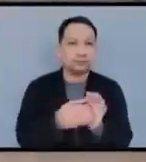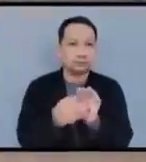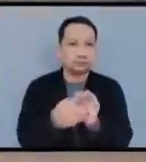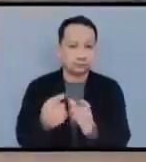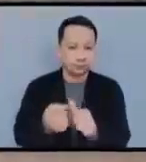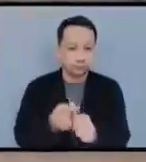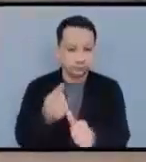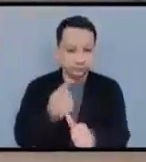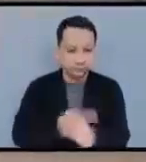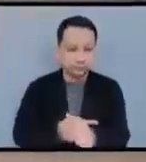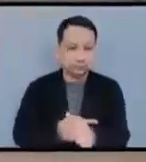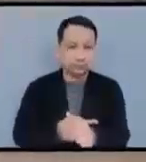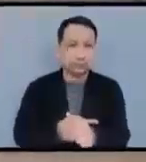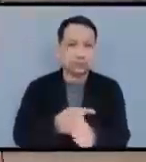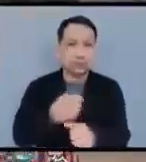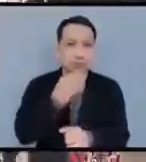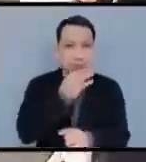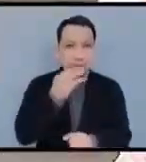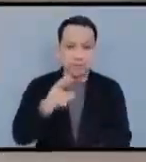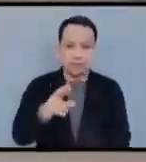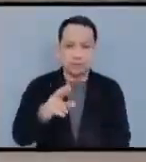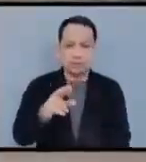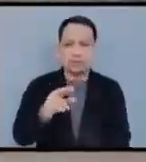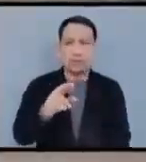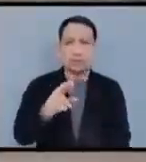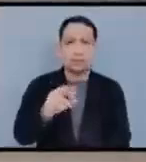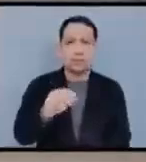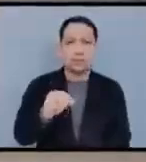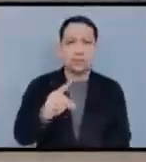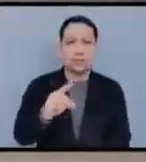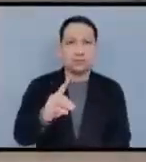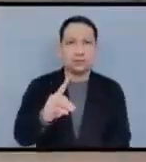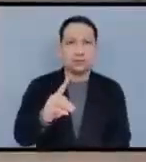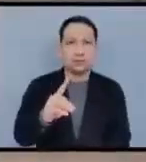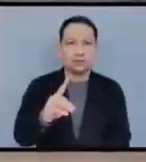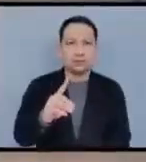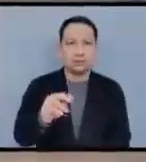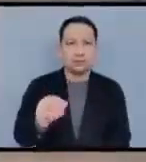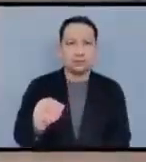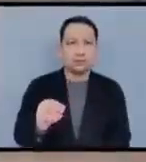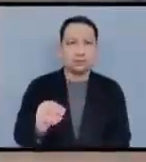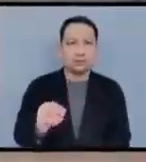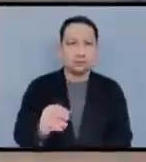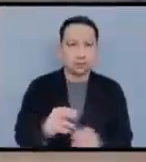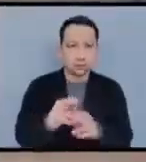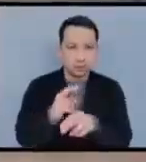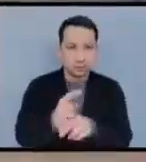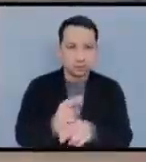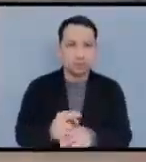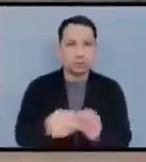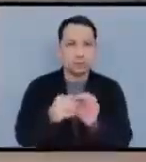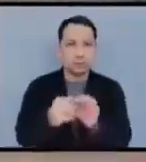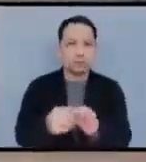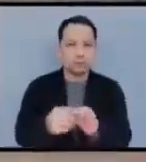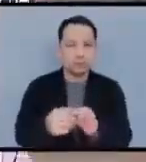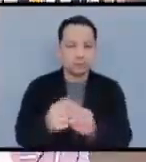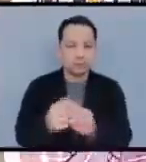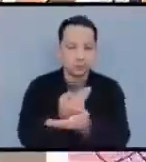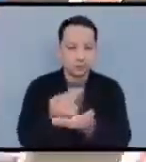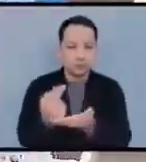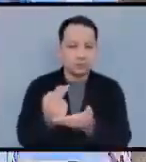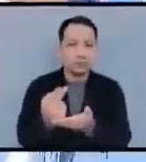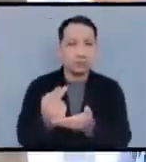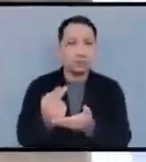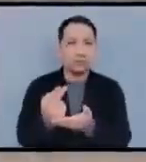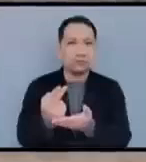araw ng Ramadan, isa sa pinakamahalaga at religious or banal na panahon ng ating mga